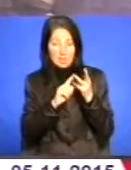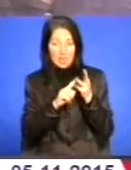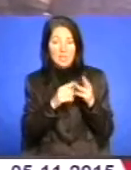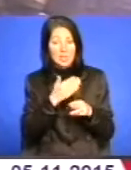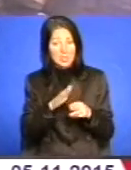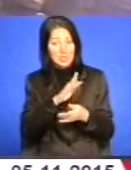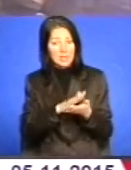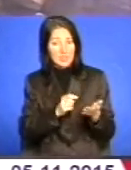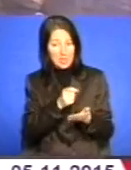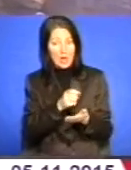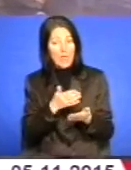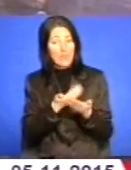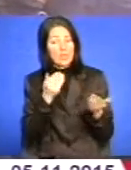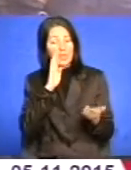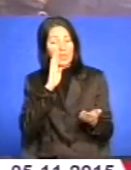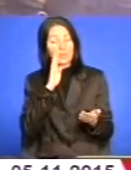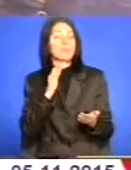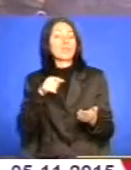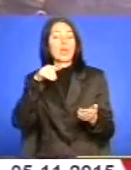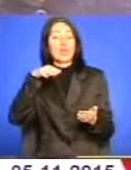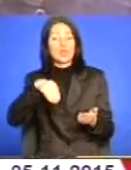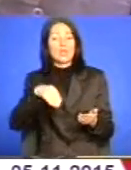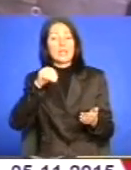до нас поступило 4630 анкет.